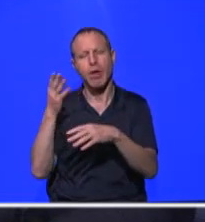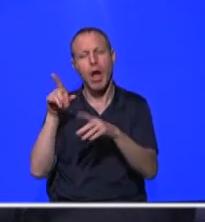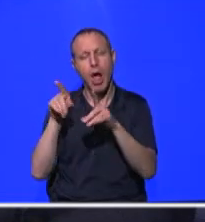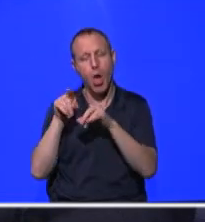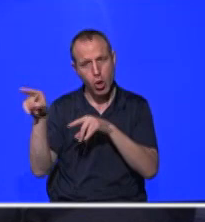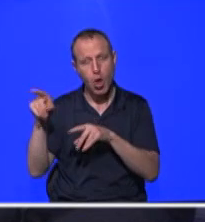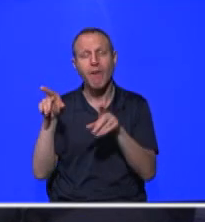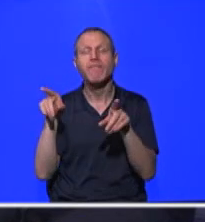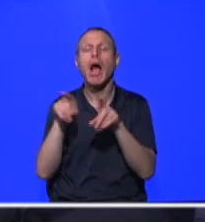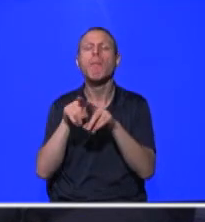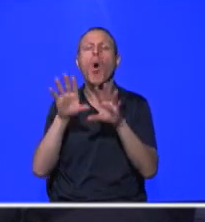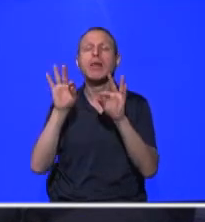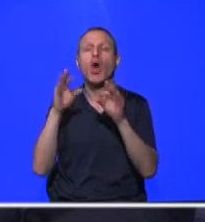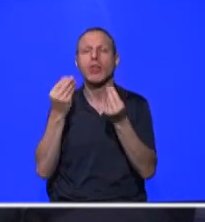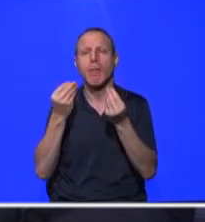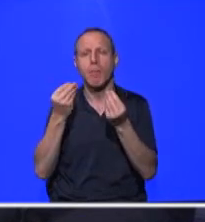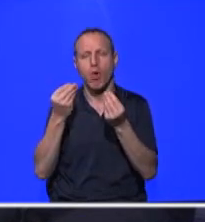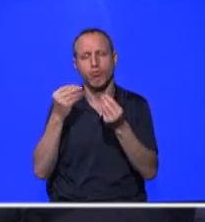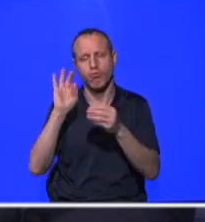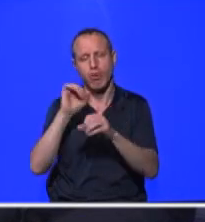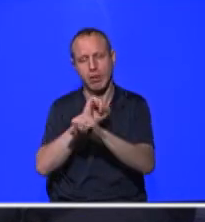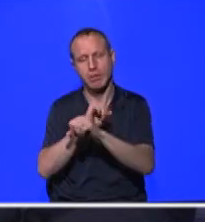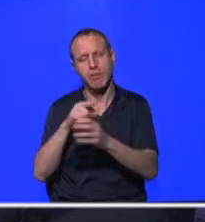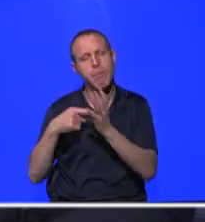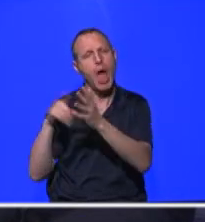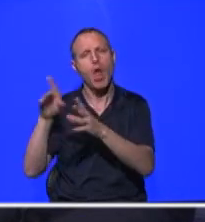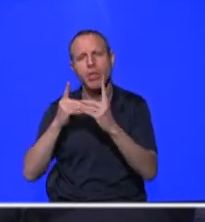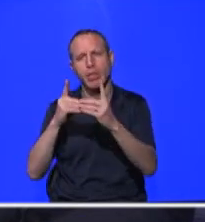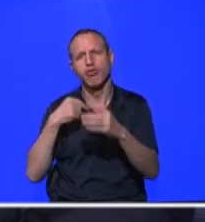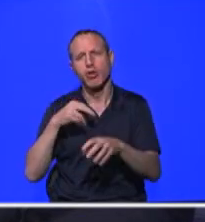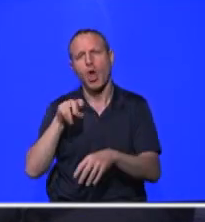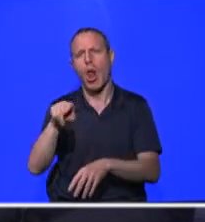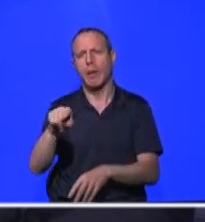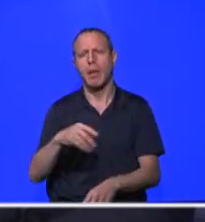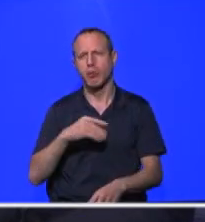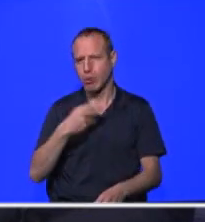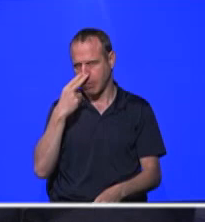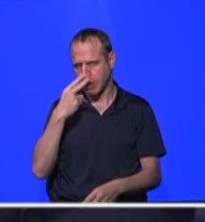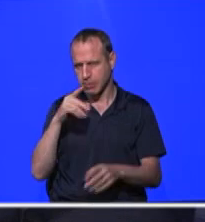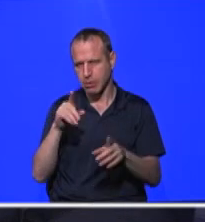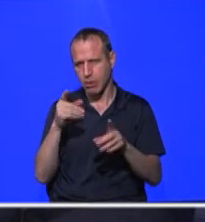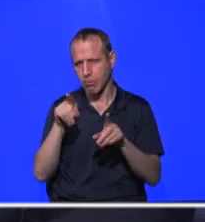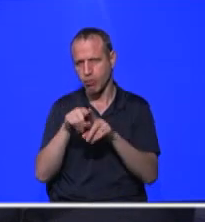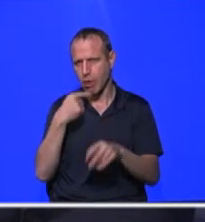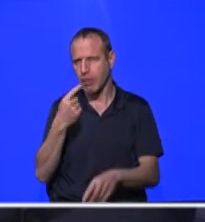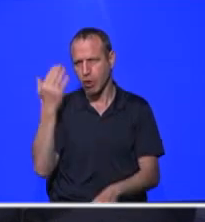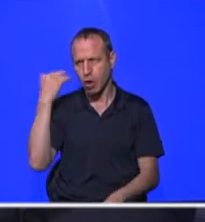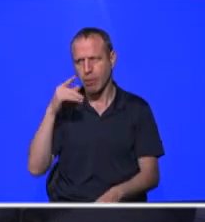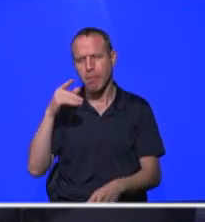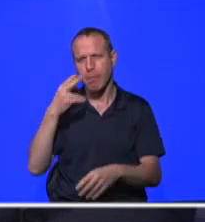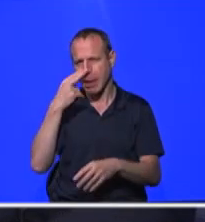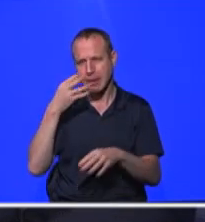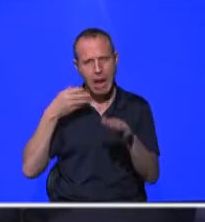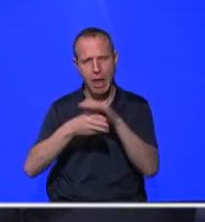שאני הלכתי אל... הדרך שאני הולך בה. מה שאני מנסה, כמו שאמרתי מקודם, מנסה להכניס לתודעה הציבורית,